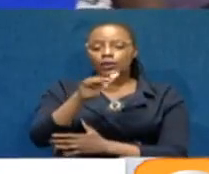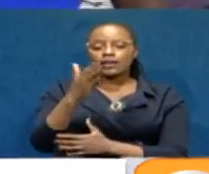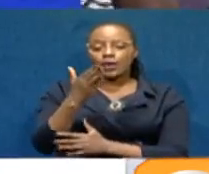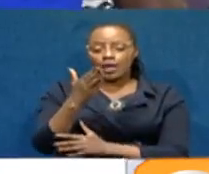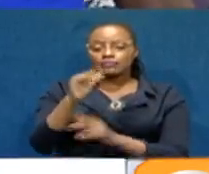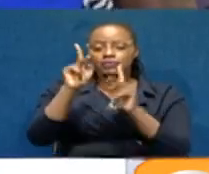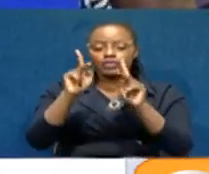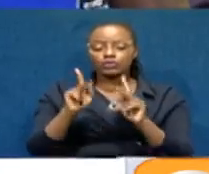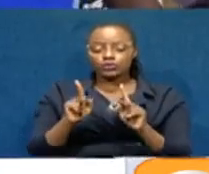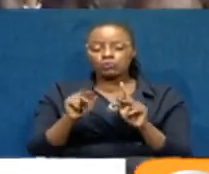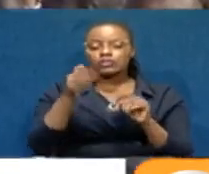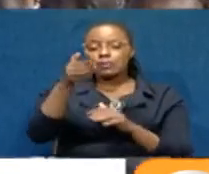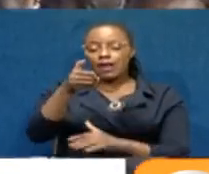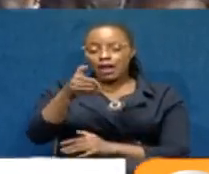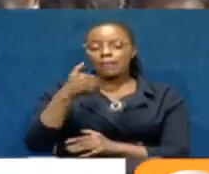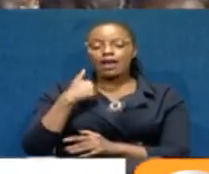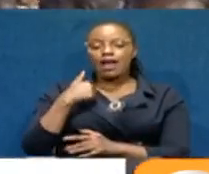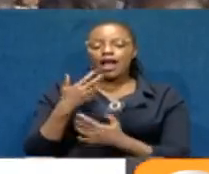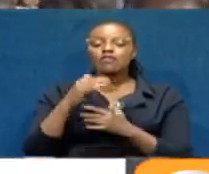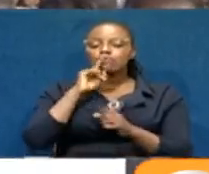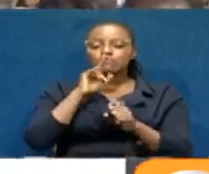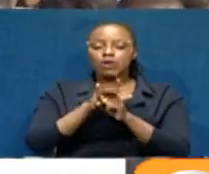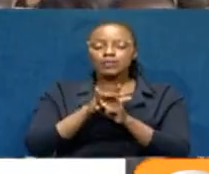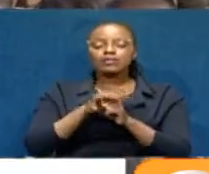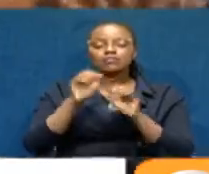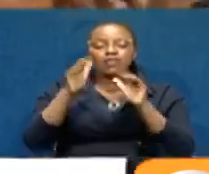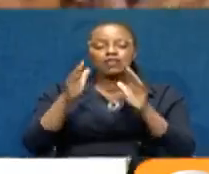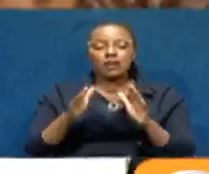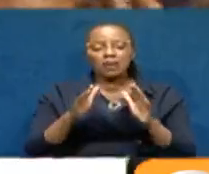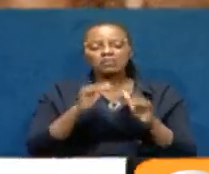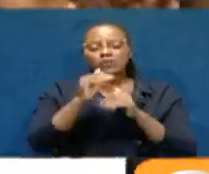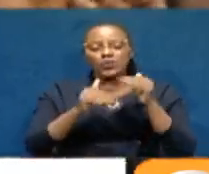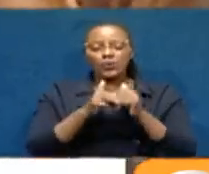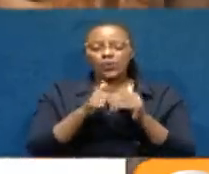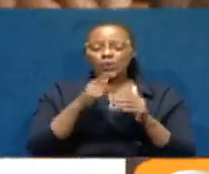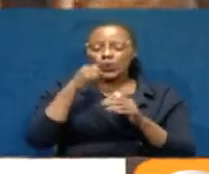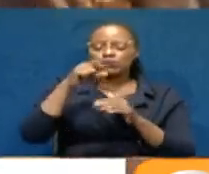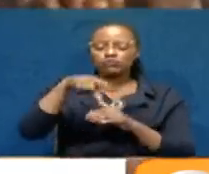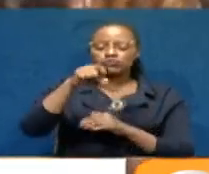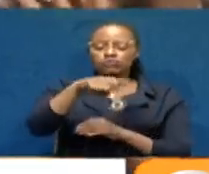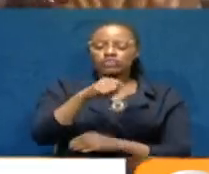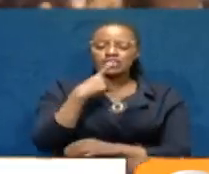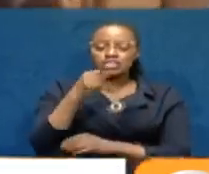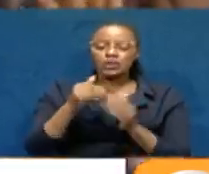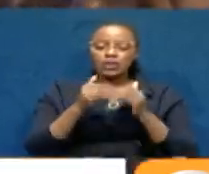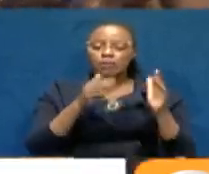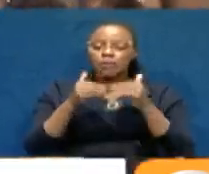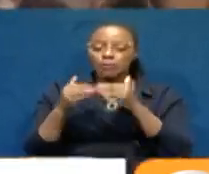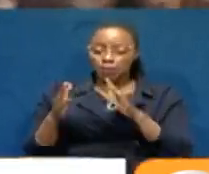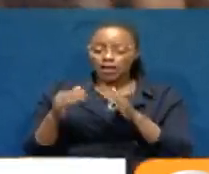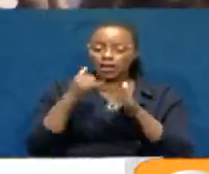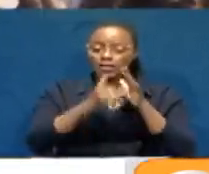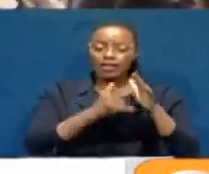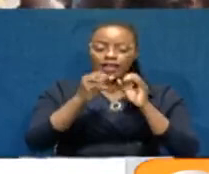ya Kisumu. Hapa aliwaahidi wakulima wa mpunga kwamba atafufua viwanda vya mmea